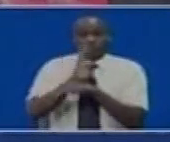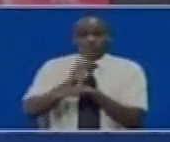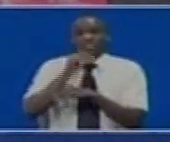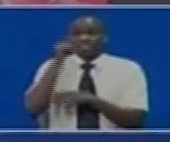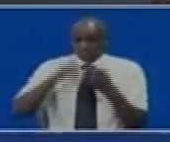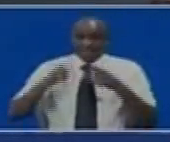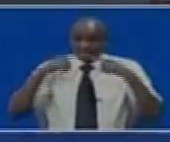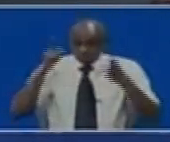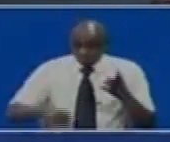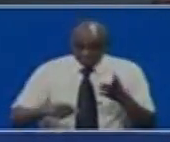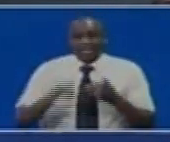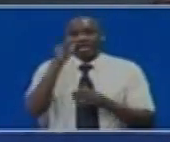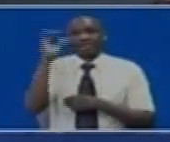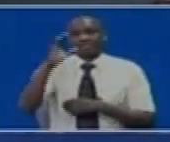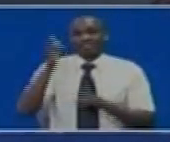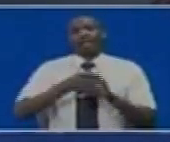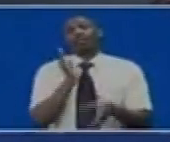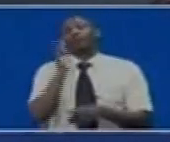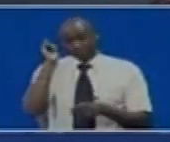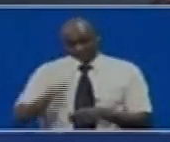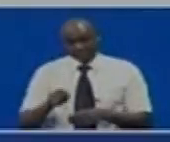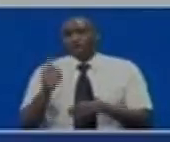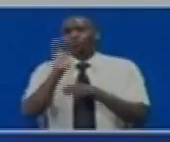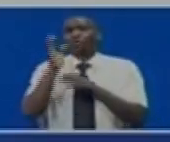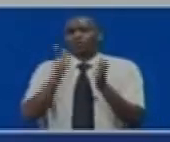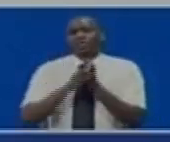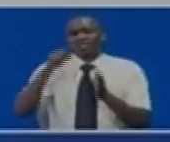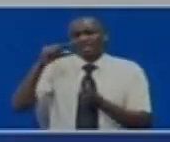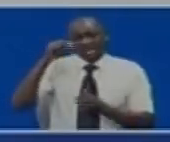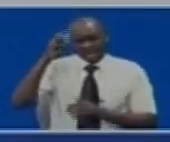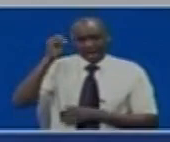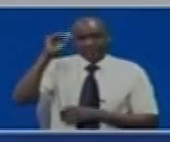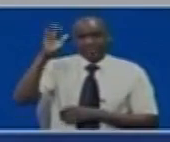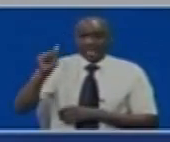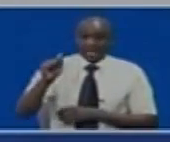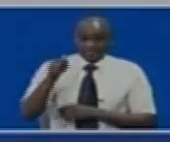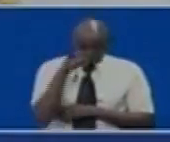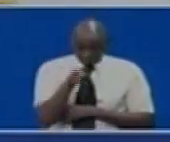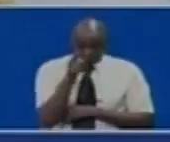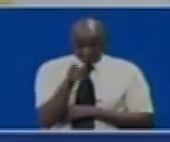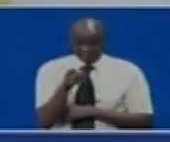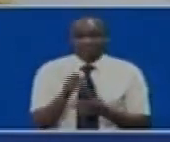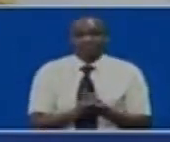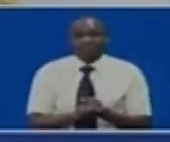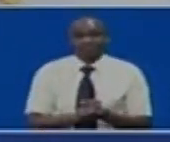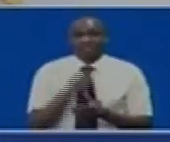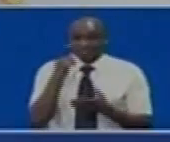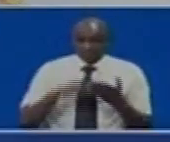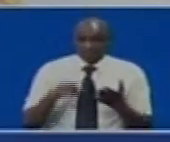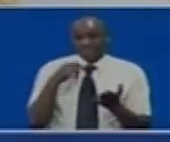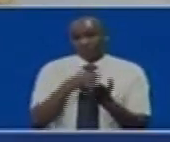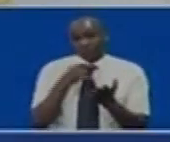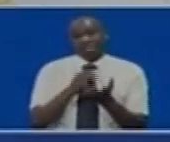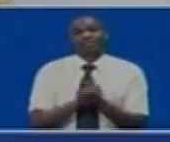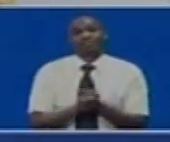uamuzi rasmi wa kujiondoa ICC. Huku Burundi na Gambia atokako mwendesha mashtaka ya ICC Fatou Bensouda zikiwa katika